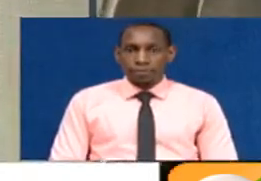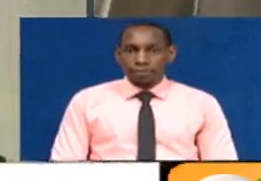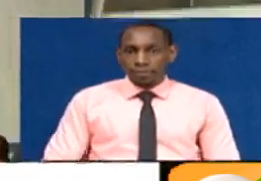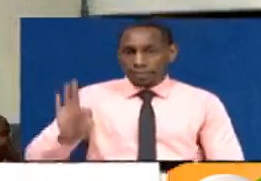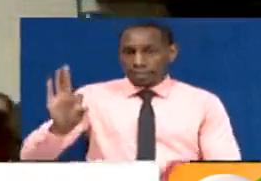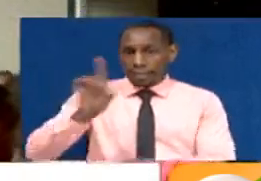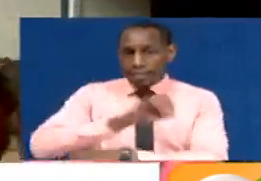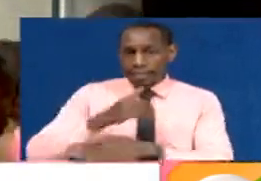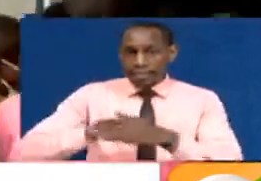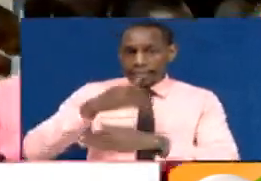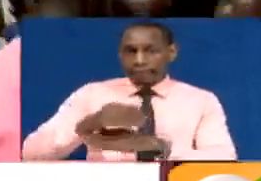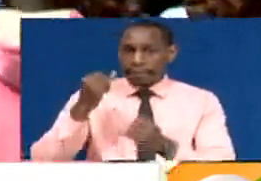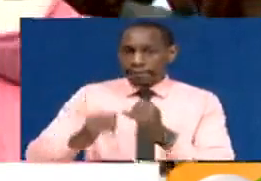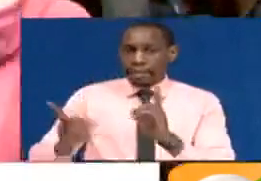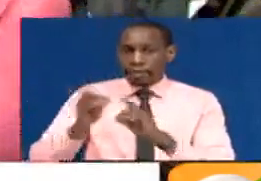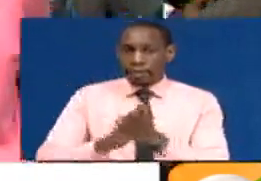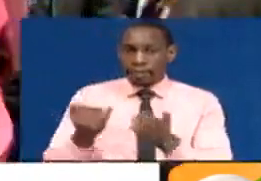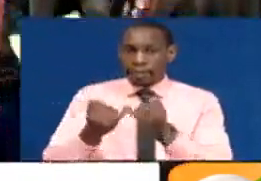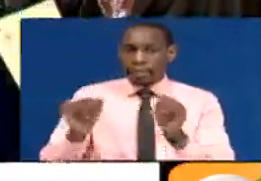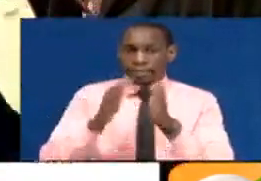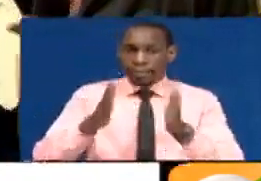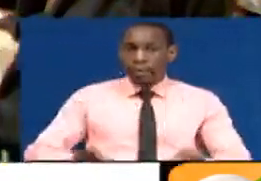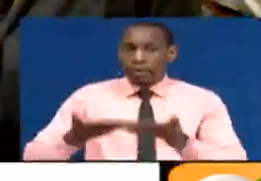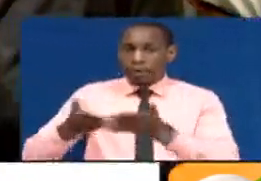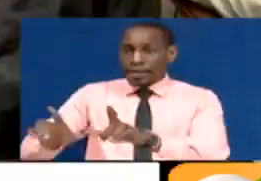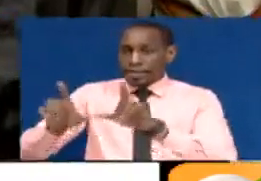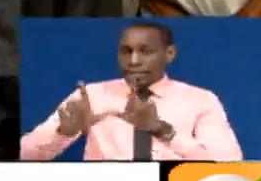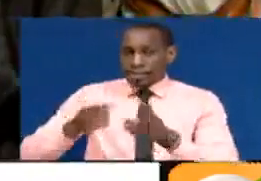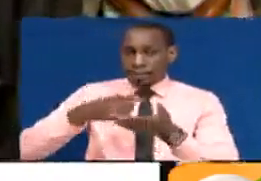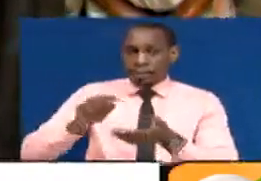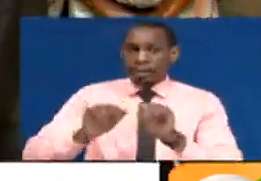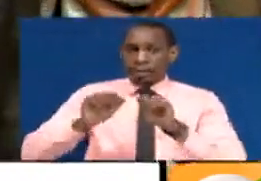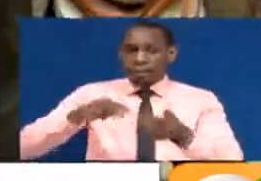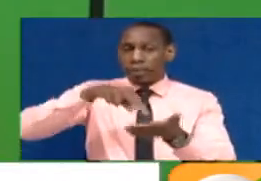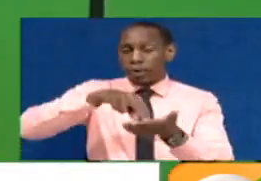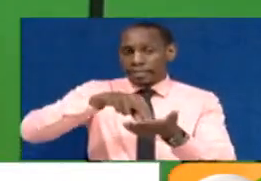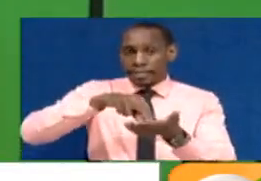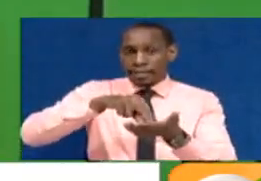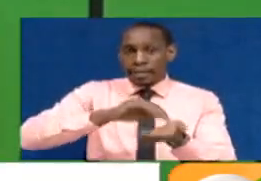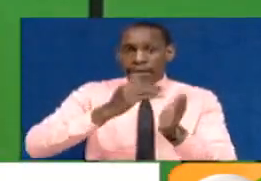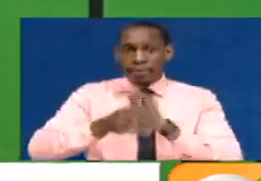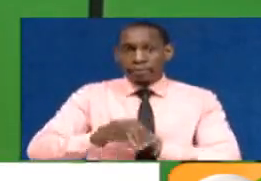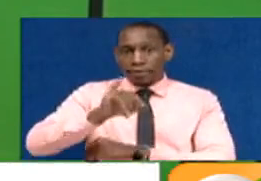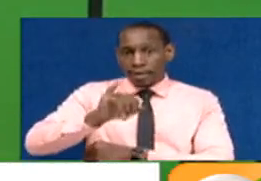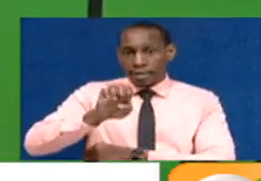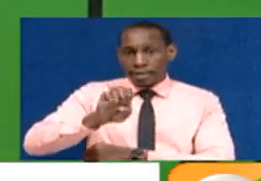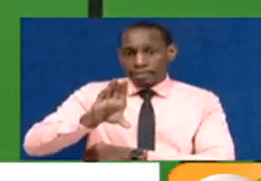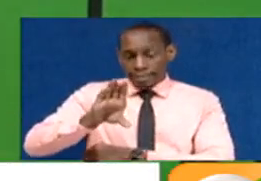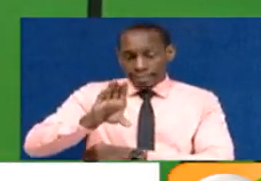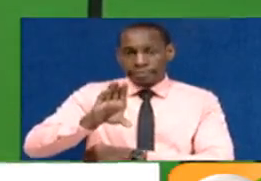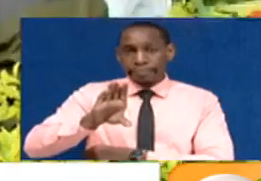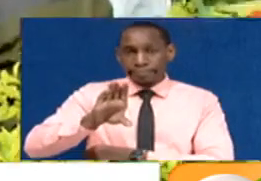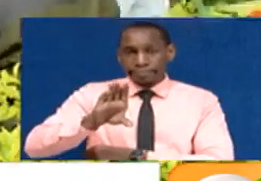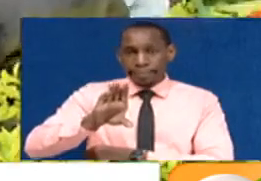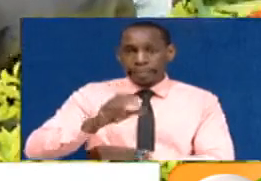Siku tatu baada ya tarehe ya mwisho ya wagombea huru kuwasilisha vyeti vya kuidhinishwa kama wawaniaji kwa tume huru ya uchaguzi na